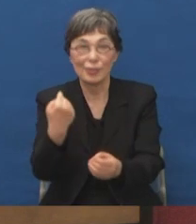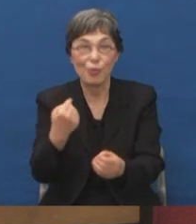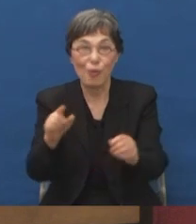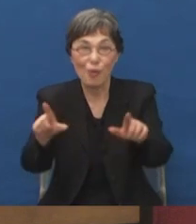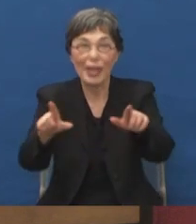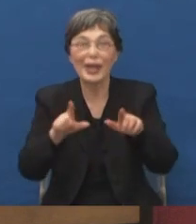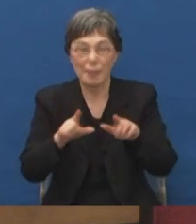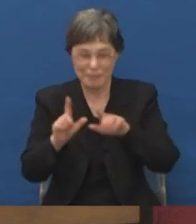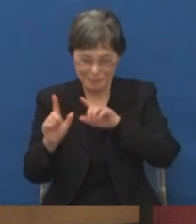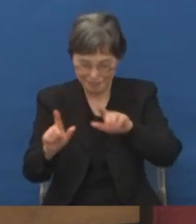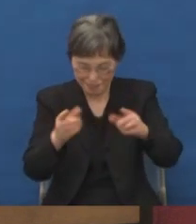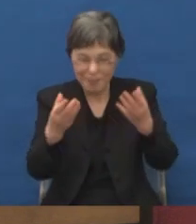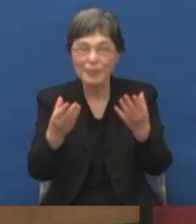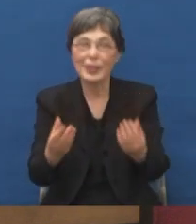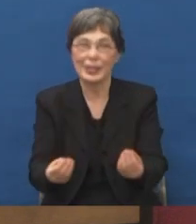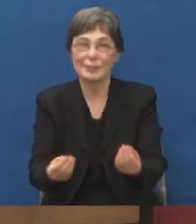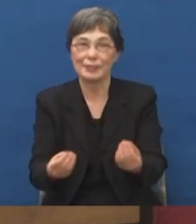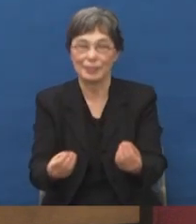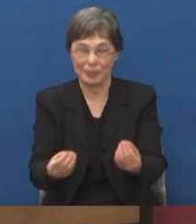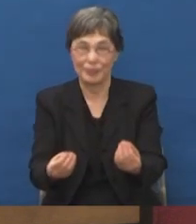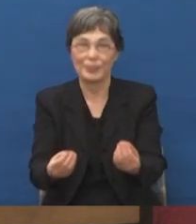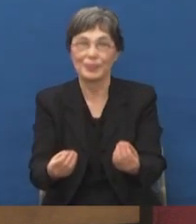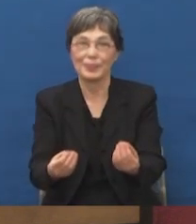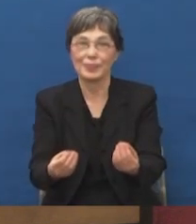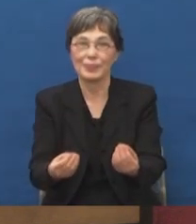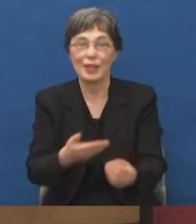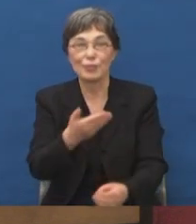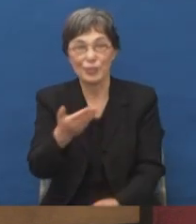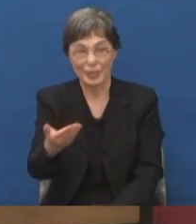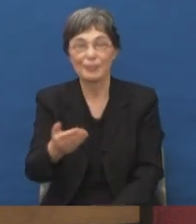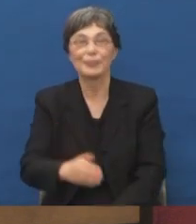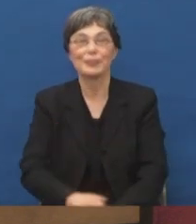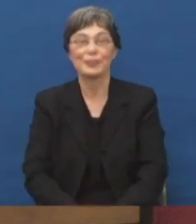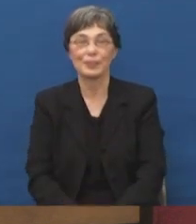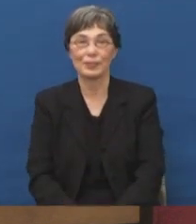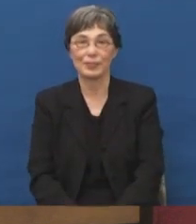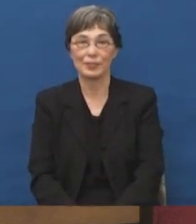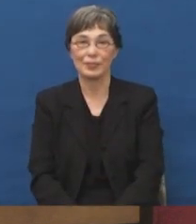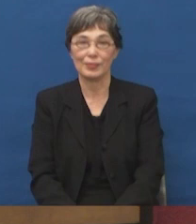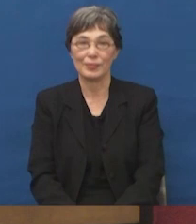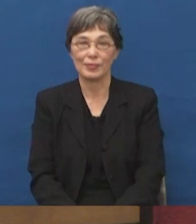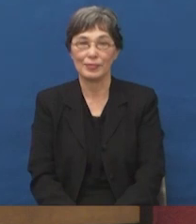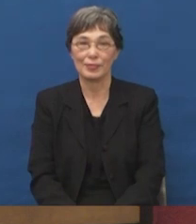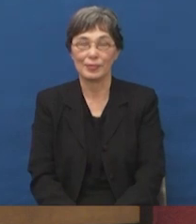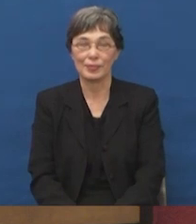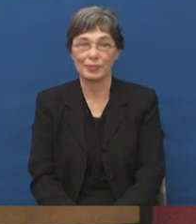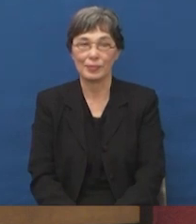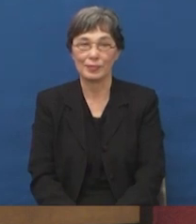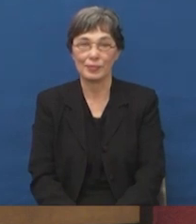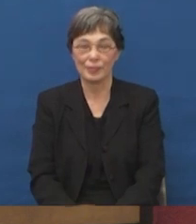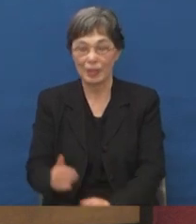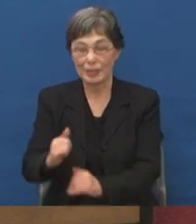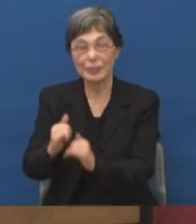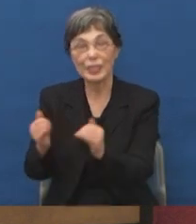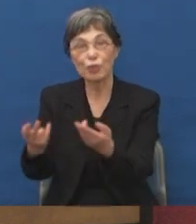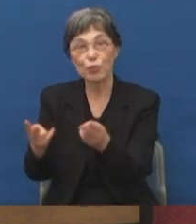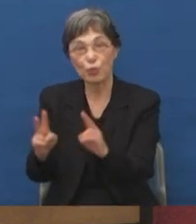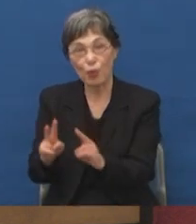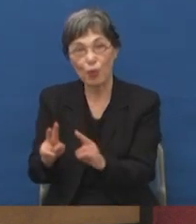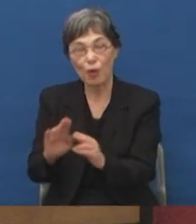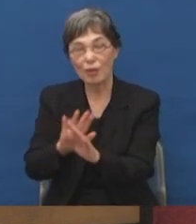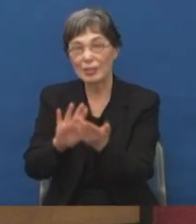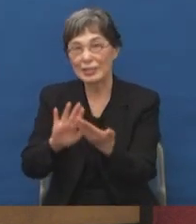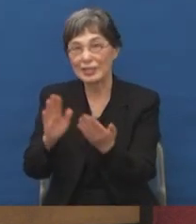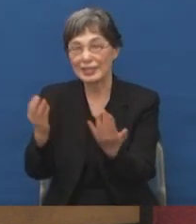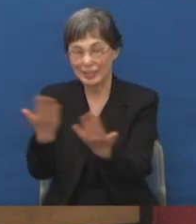委員会でご発表いただきましたところ次の通りでありました。すなわち自民党、維新、京